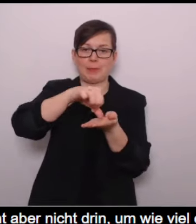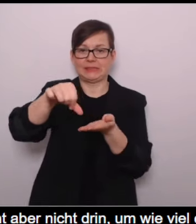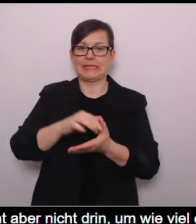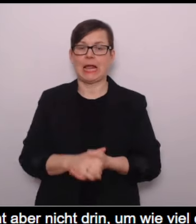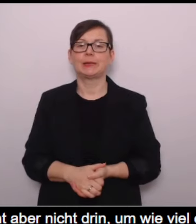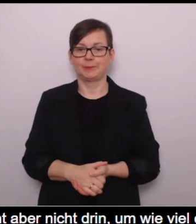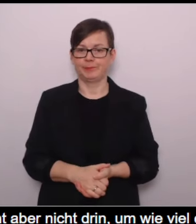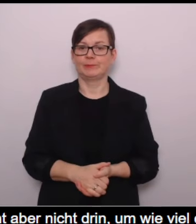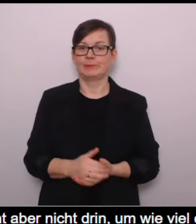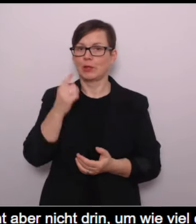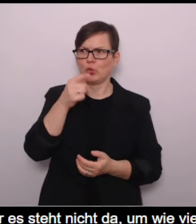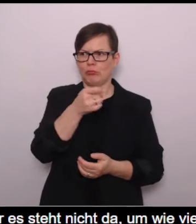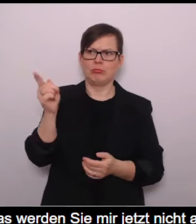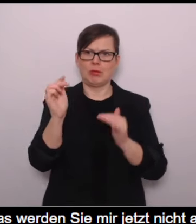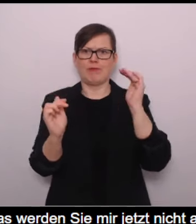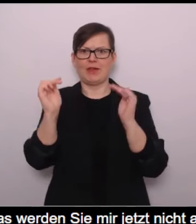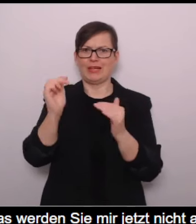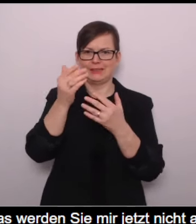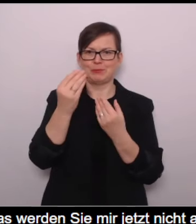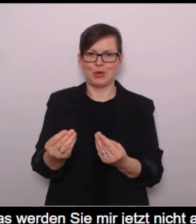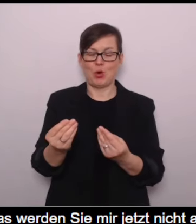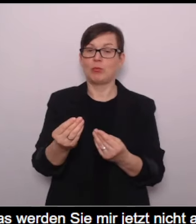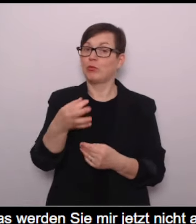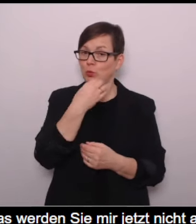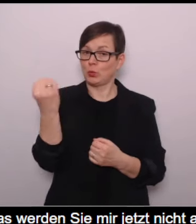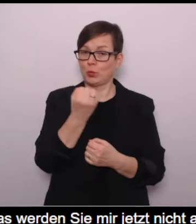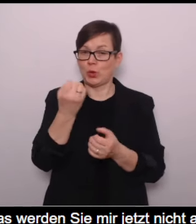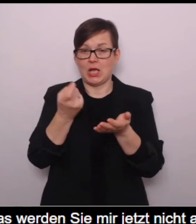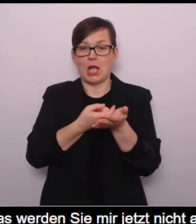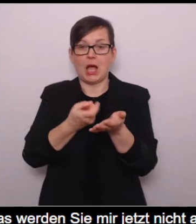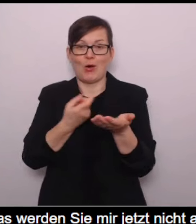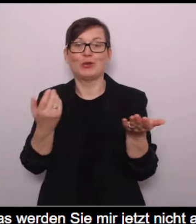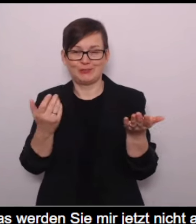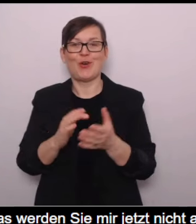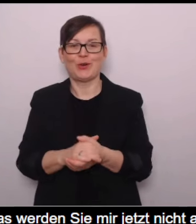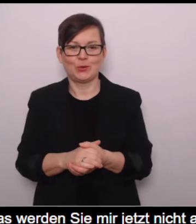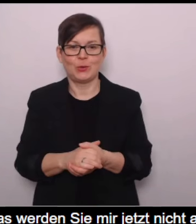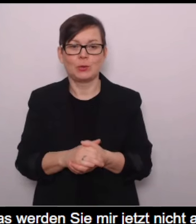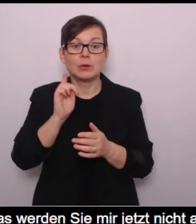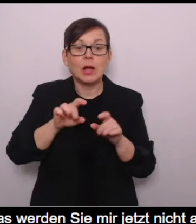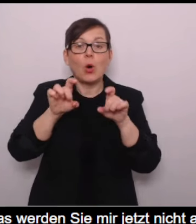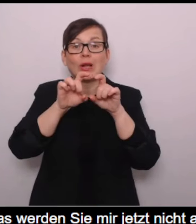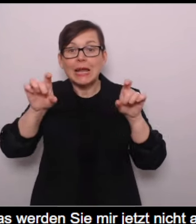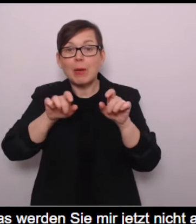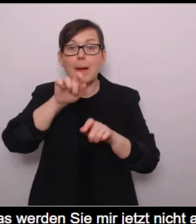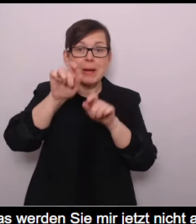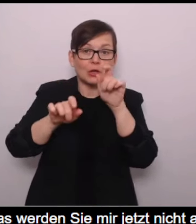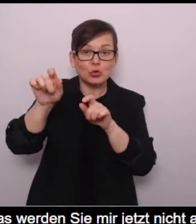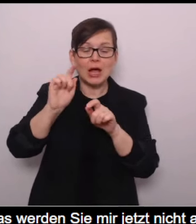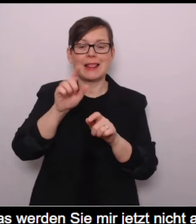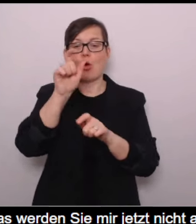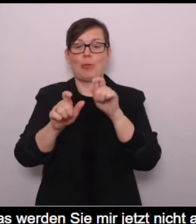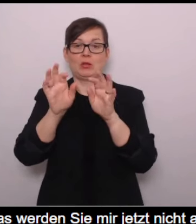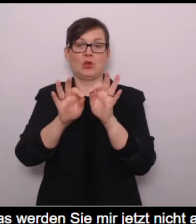werden nur für Tarifsteigerungen verwendet, um das Personal besser zu bezahlen. Nur, dass man mal Relation hat. Das ist auch die größte